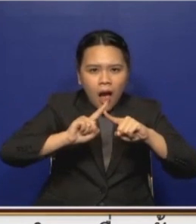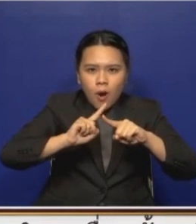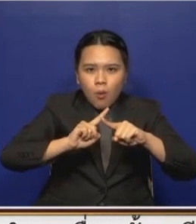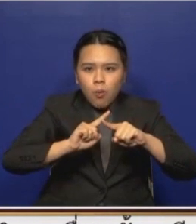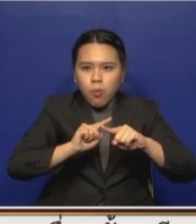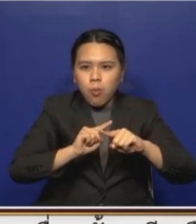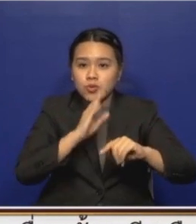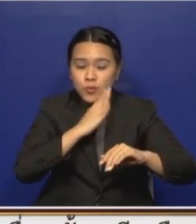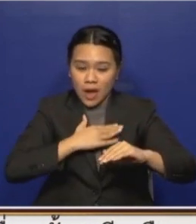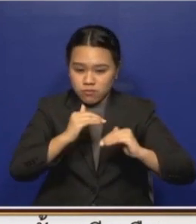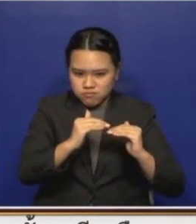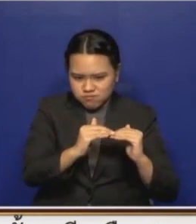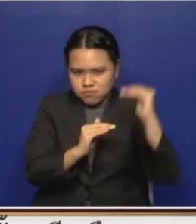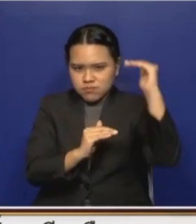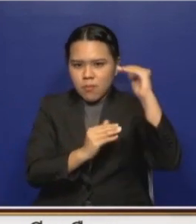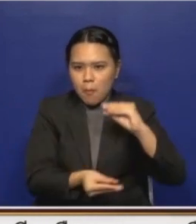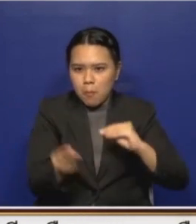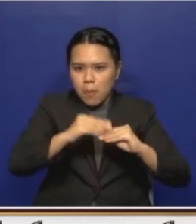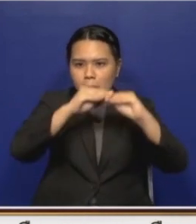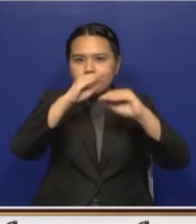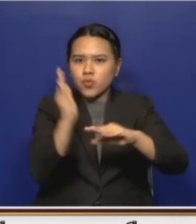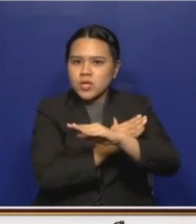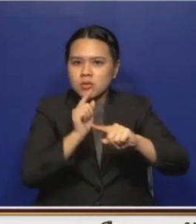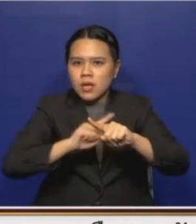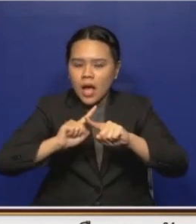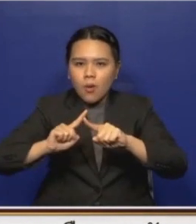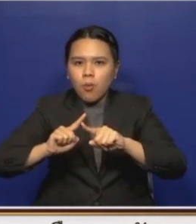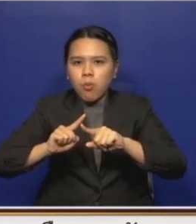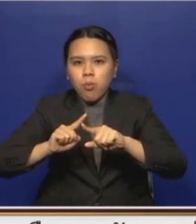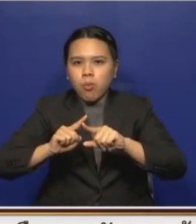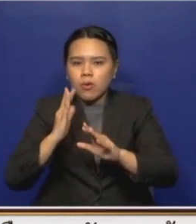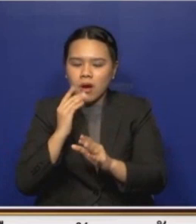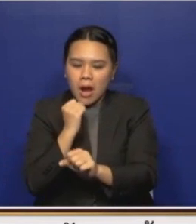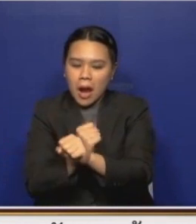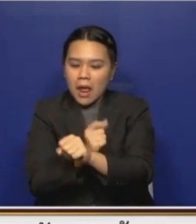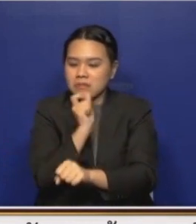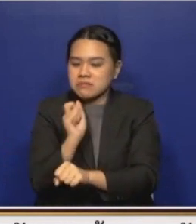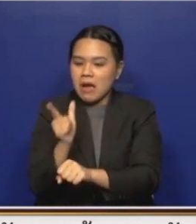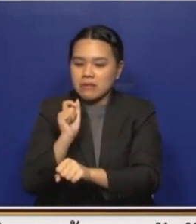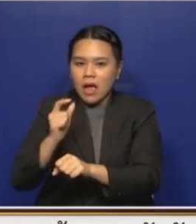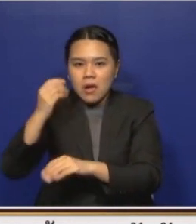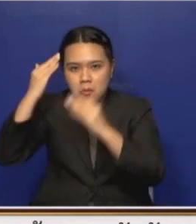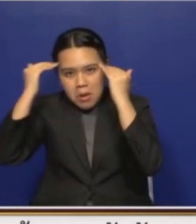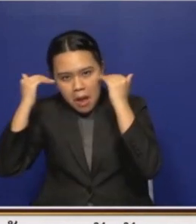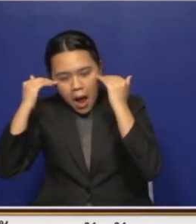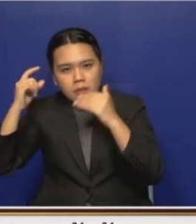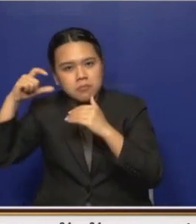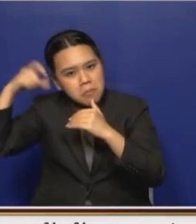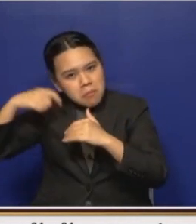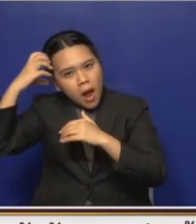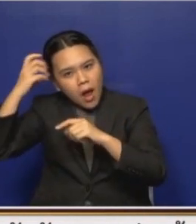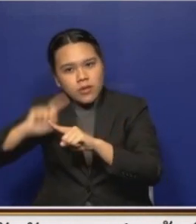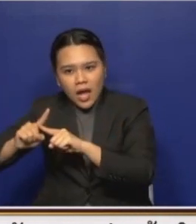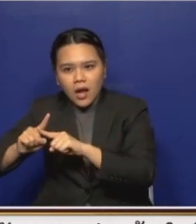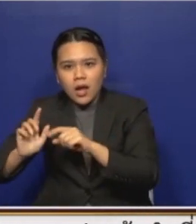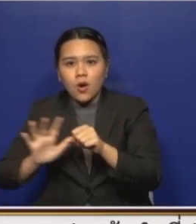ะก็เจอโควิดเหมือนกันนะฮะประเทศเขาพัฒนาก้าวหน้าขนาดไหนฮะแต่เราขึ้นไม่ได้เพราะเราไปค้